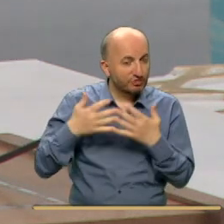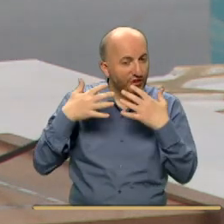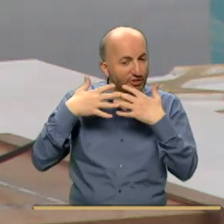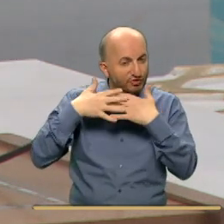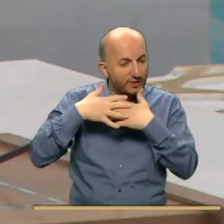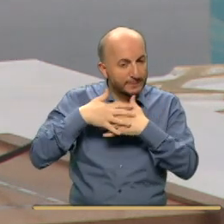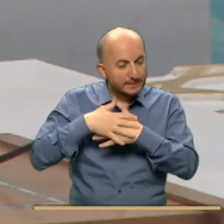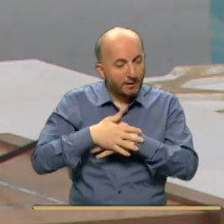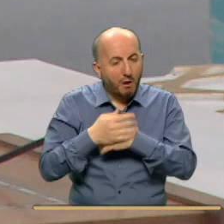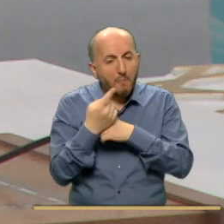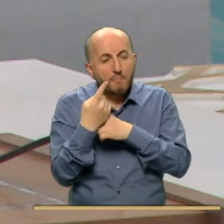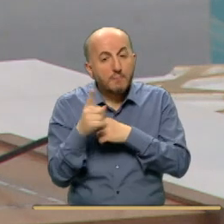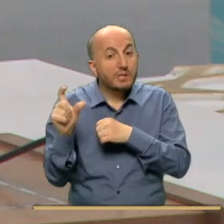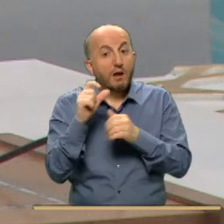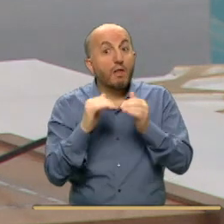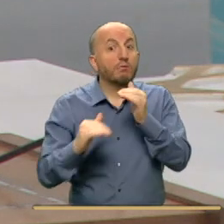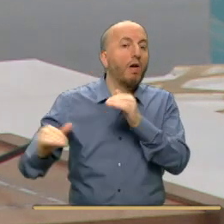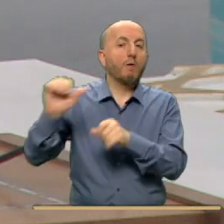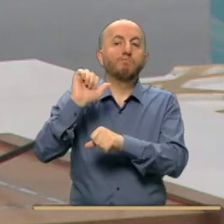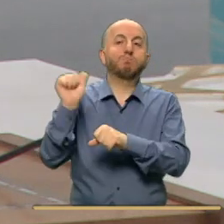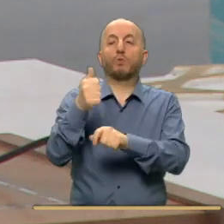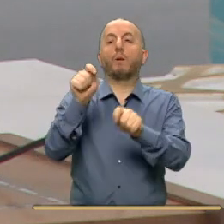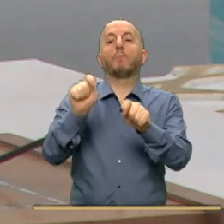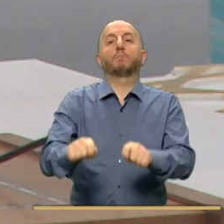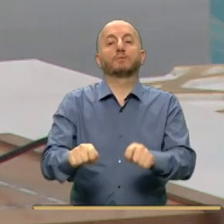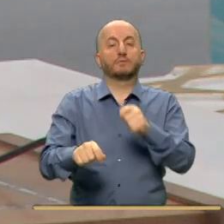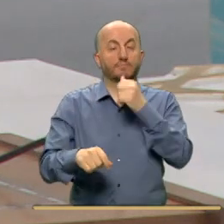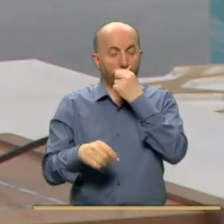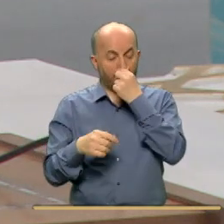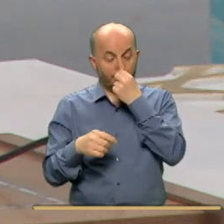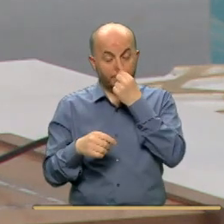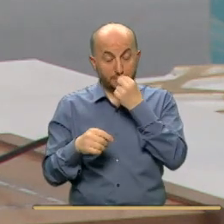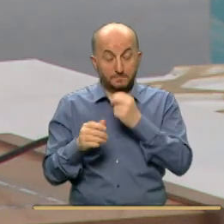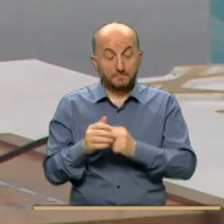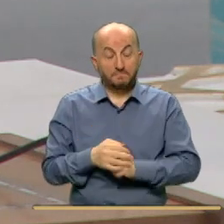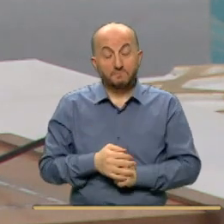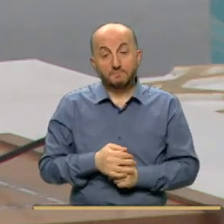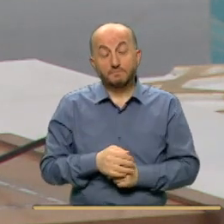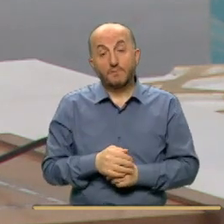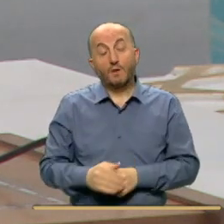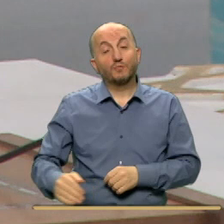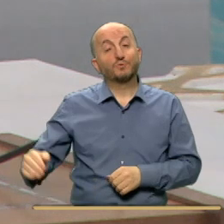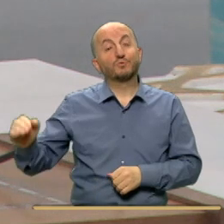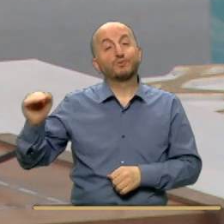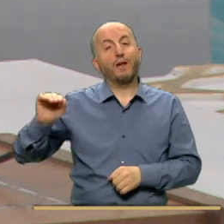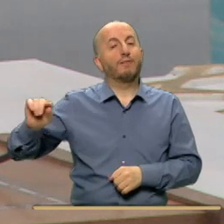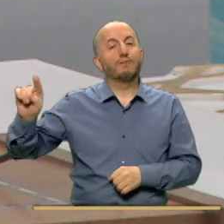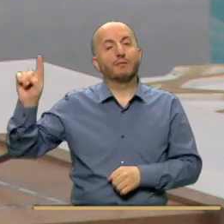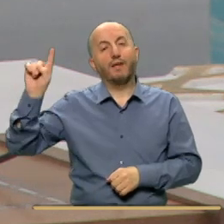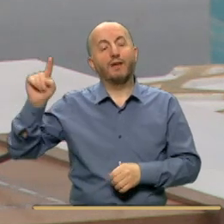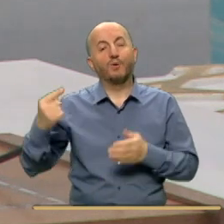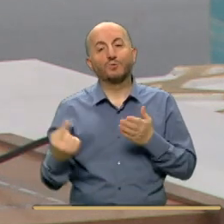geceyi 1000 aydan daha değerli kıldı. Değil mi? Yüce Rabbimiz Kur'an-ı